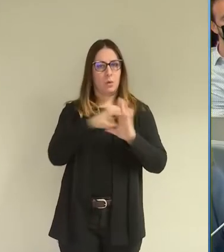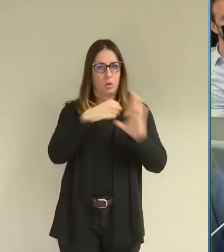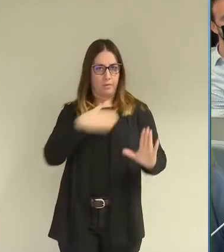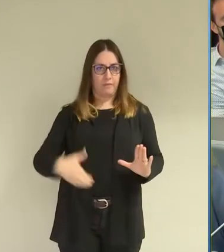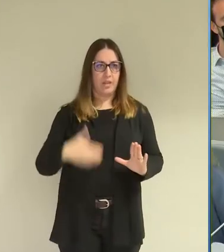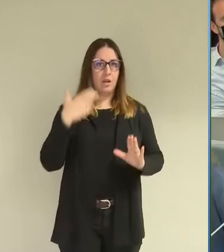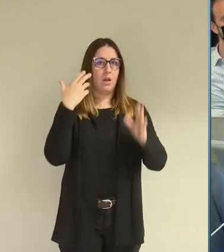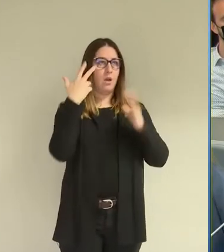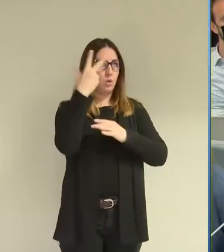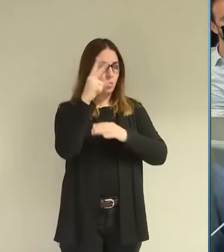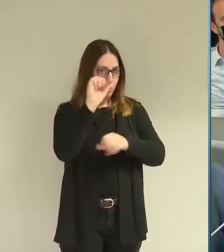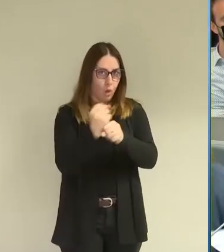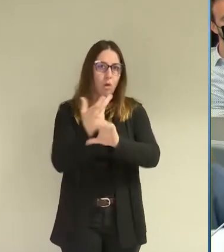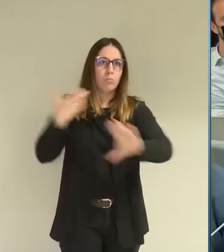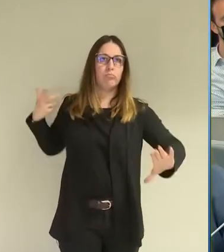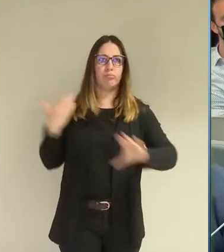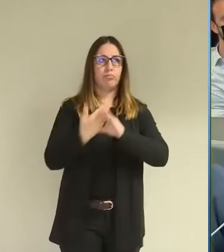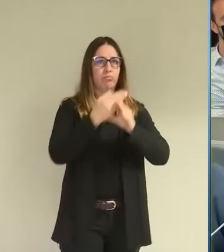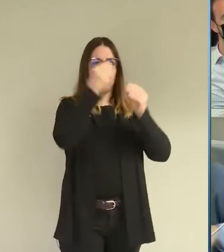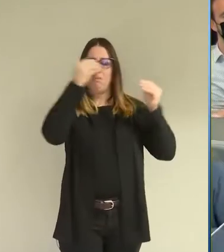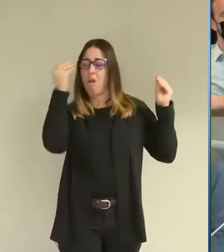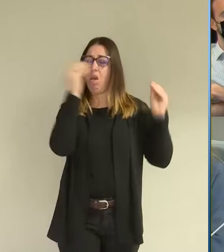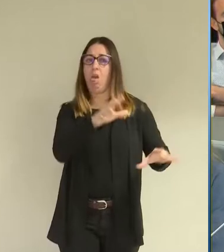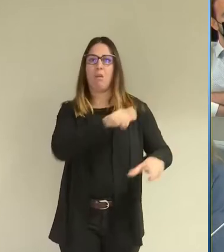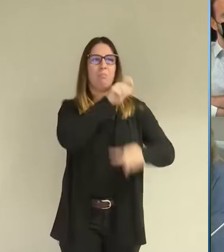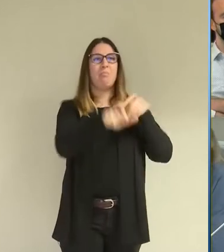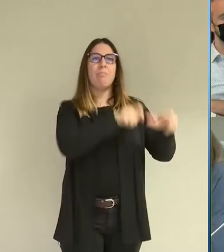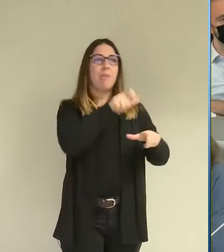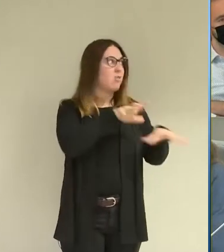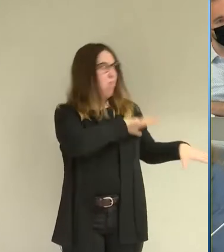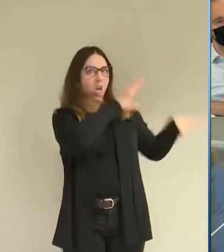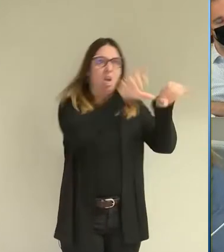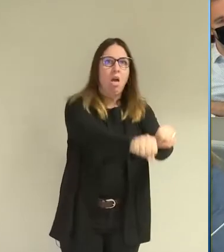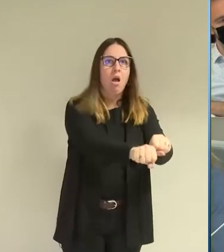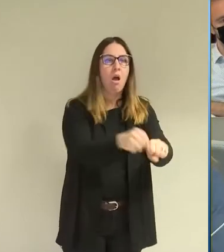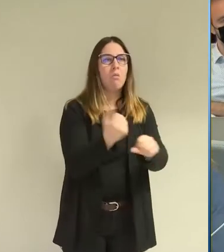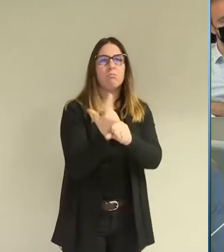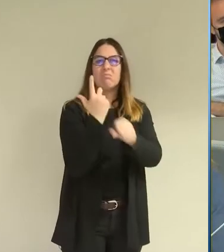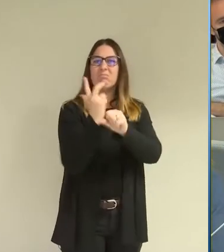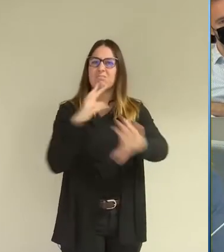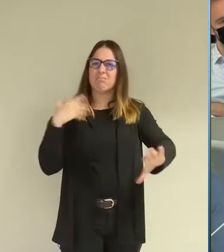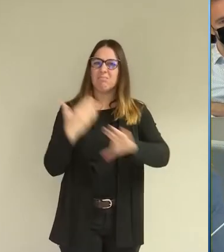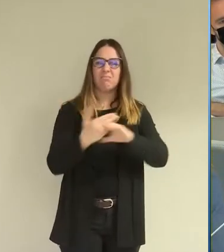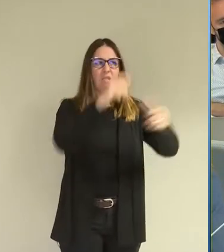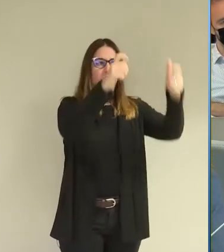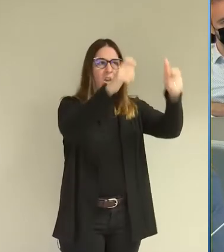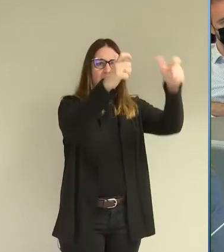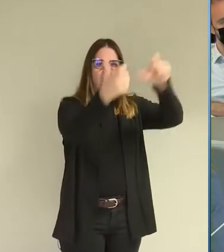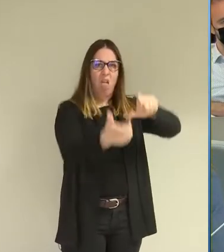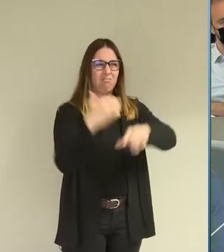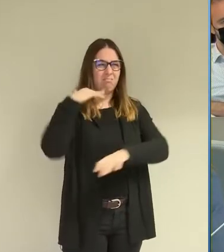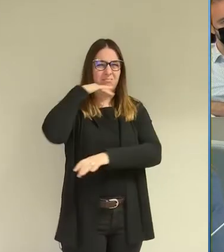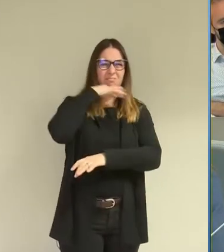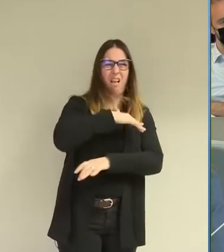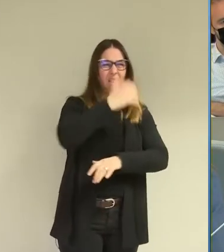elle est abandonnée littéralement aux squatteurs depuis des années non seulement ce patrimoine tombe en ruine est devenu insalubre